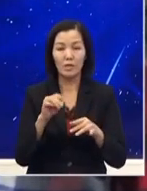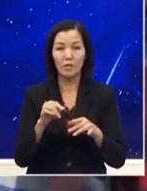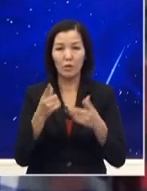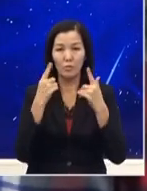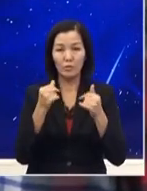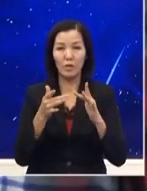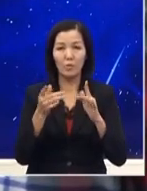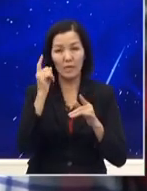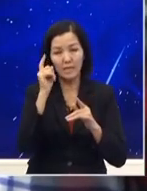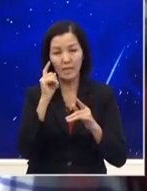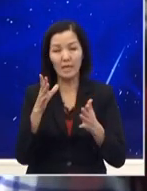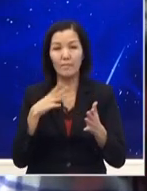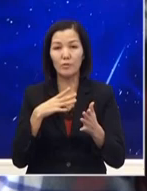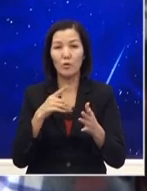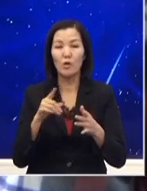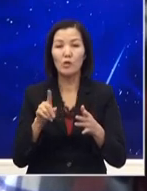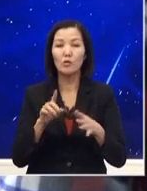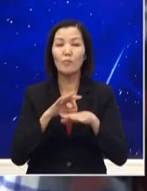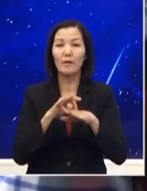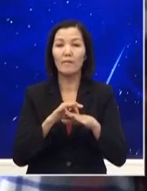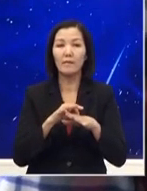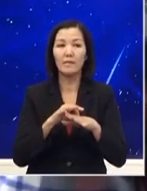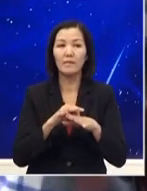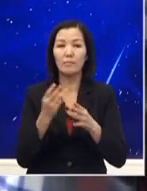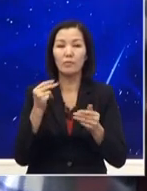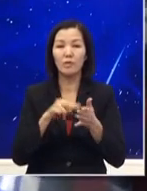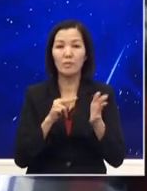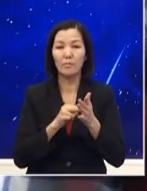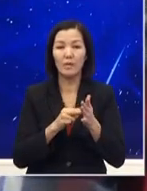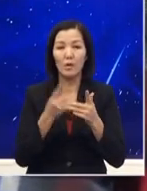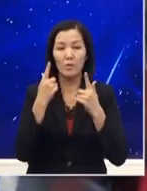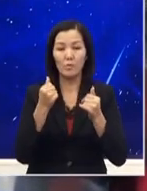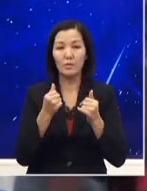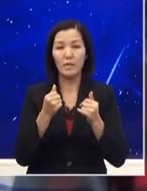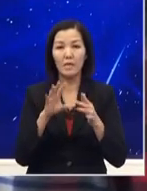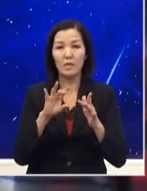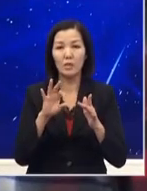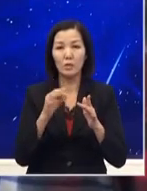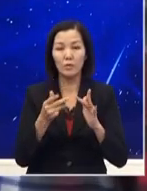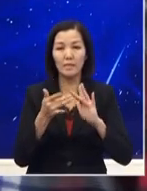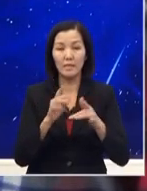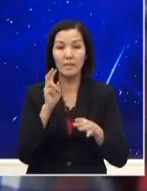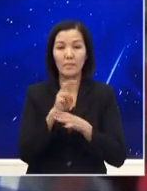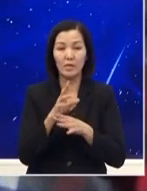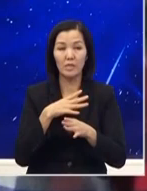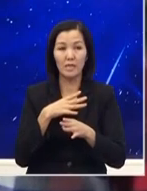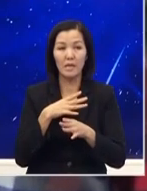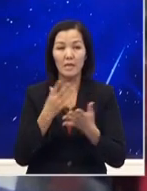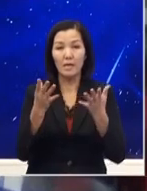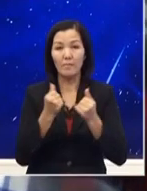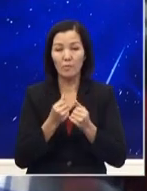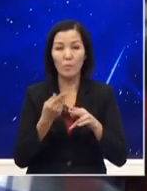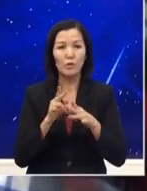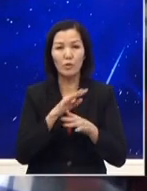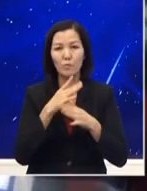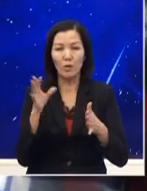через Инстаграм. О том, что здесь будет проводиться тренинг по бюджетному планированию, также узнала через соцсеть и пришла на него. Я для себя подчеркнула очень